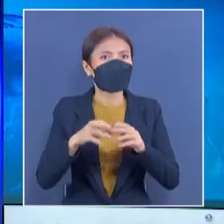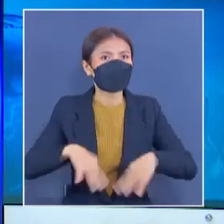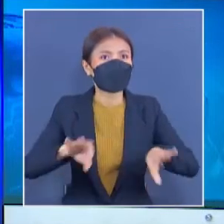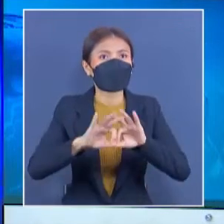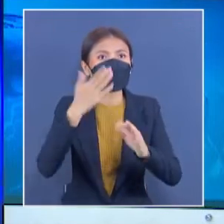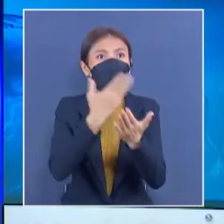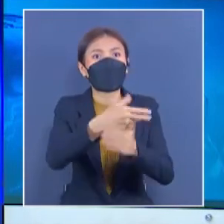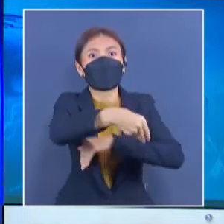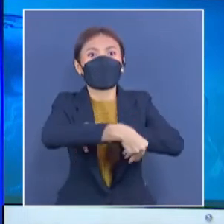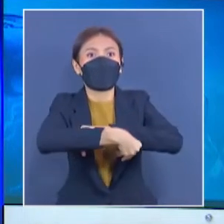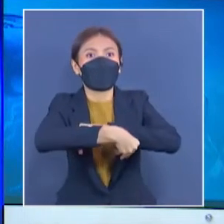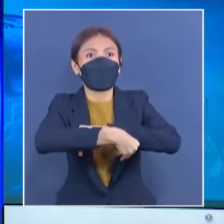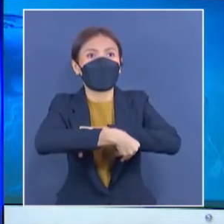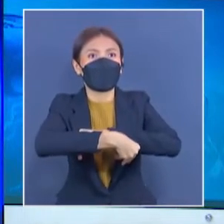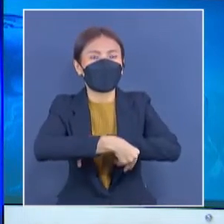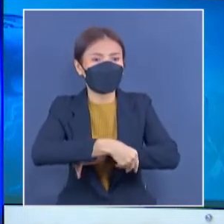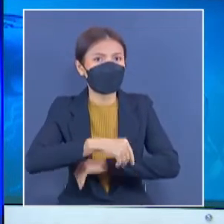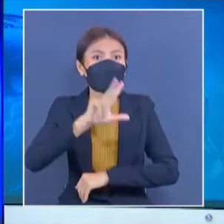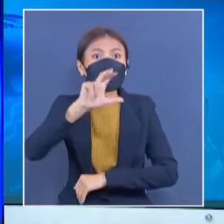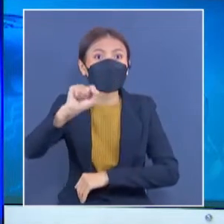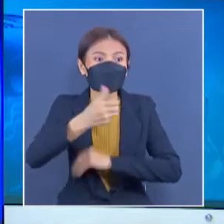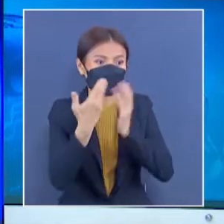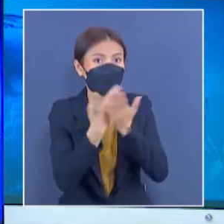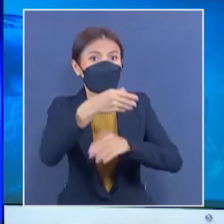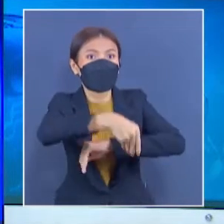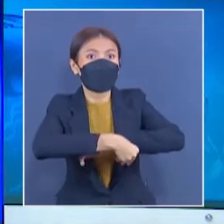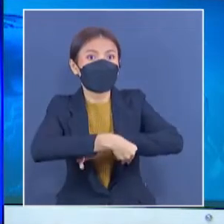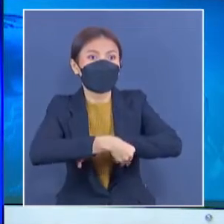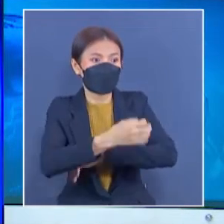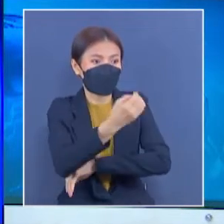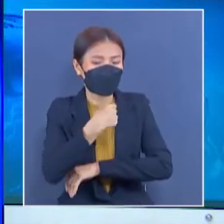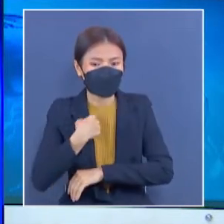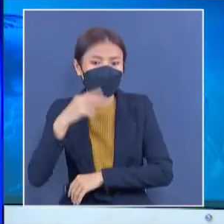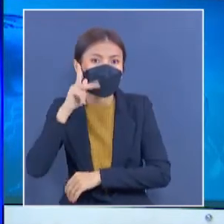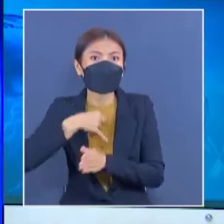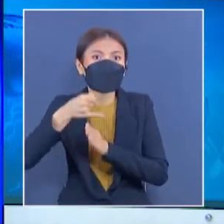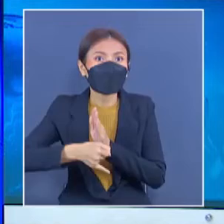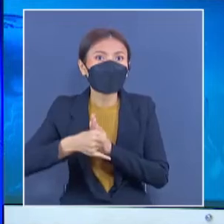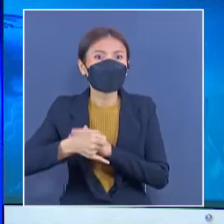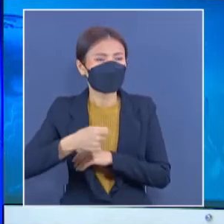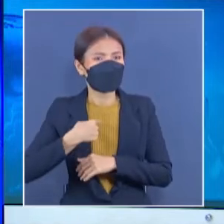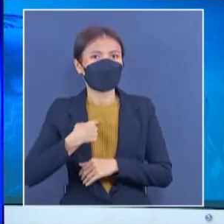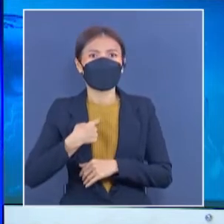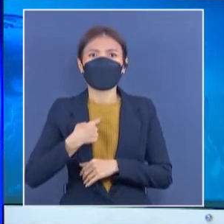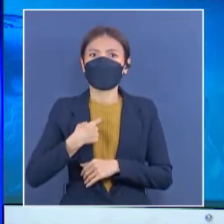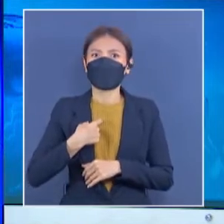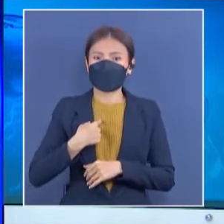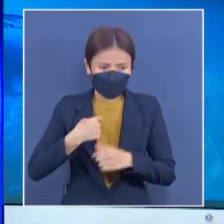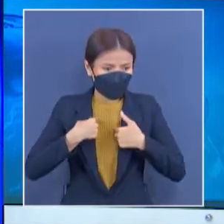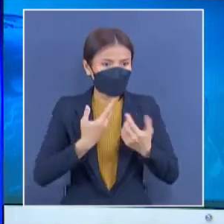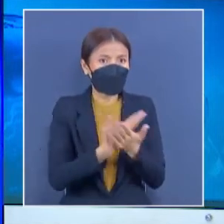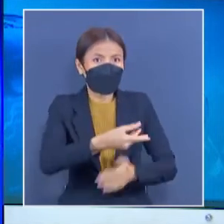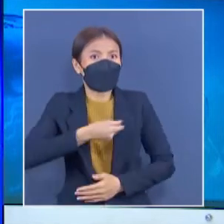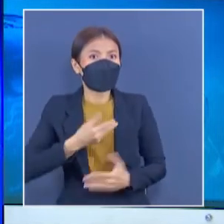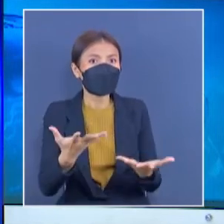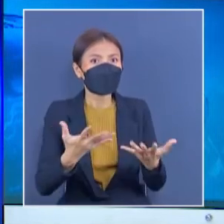กกับเงินก็ถือว่าจำนวนมาก 300,000 บาทกับการปิดข่าวเพื่อไม่ให้เป็นข่าวต่อนี ่ครับ นะเรื่องนี้ก็เดี๋ยวต้องตามต่อแ